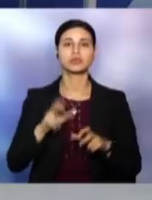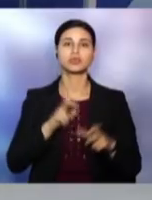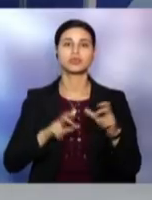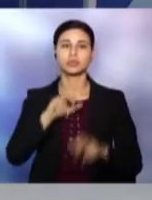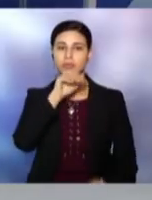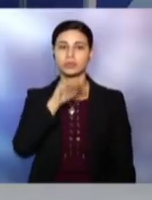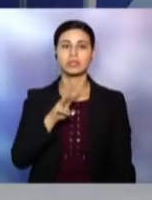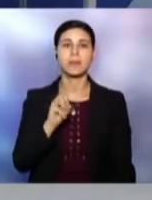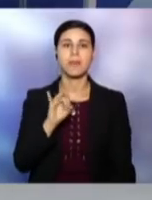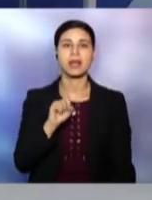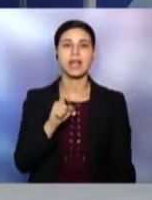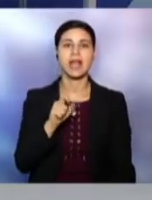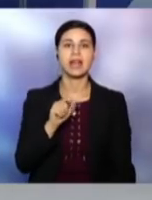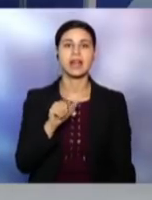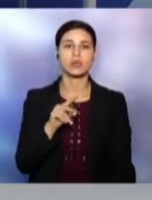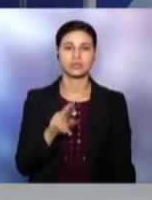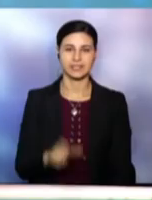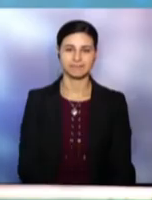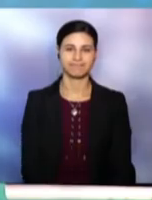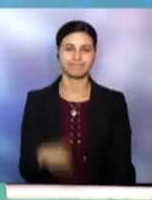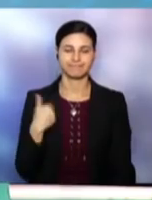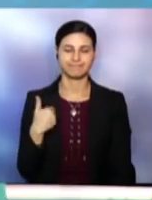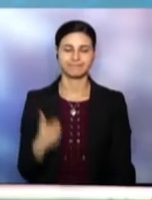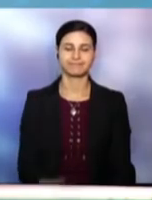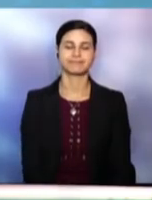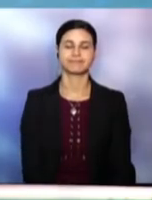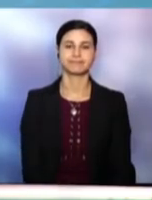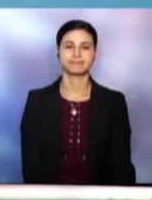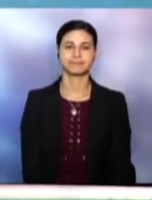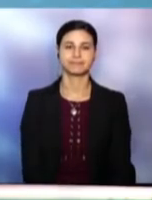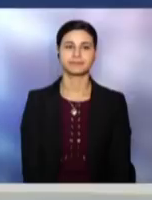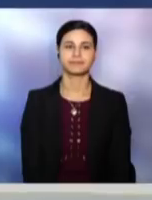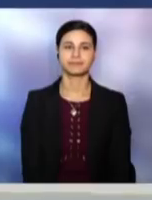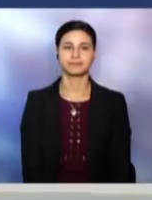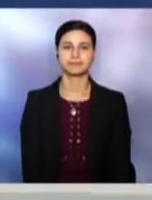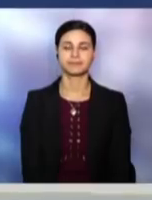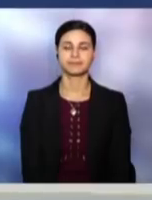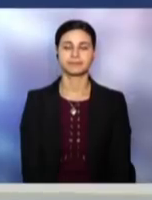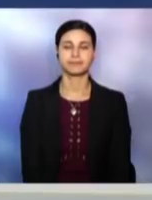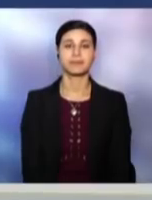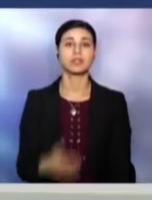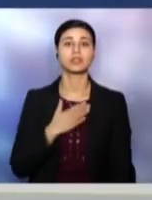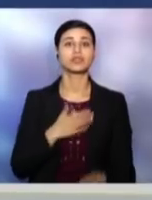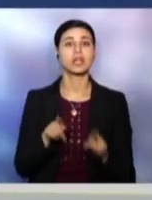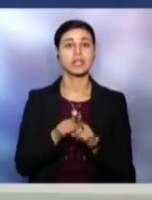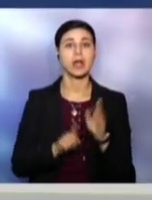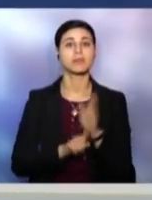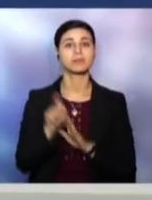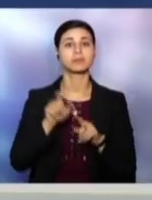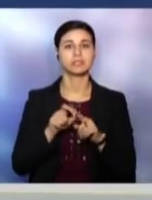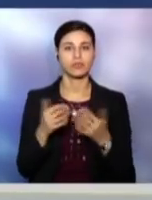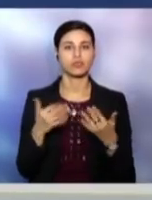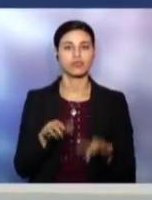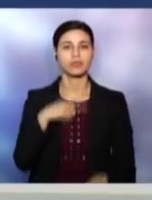პროფესორი, ქალბატონი მაია ხერხეულიძე. მოგესალმებით. დილამშვიდობისა. ჩვენ ერთგვარი შესავალი უკვე გავაკეთეთ,